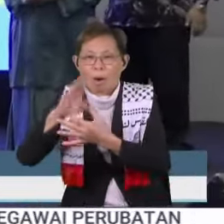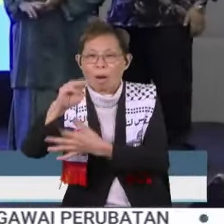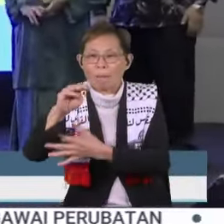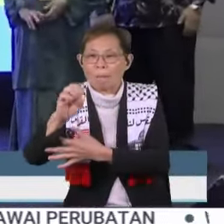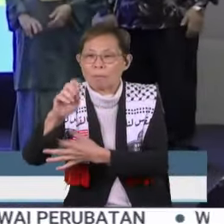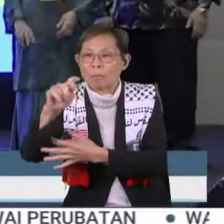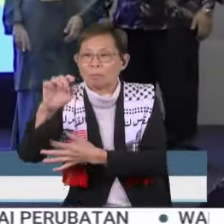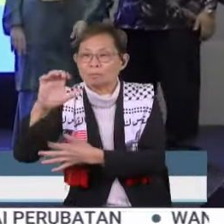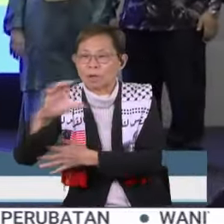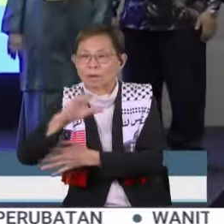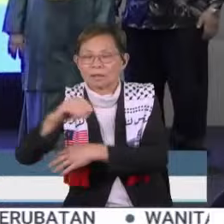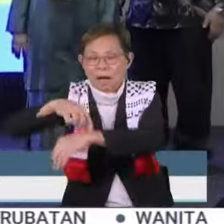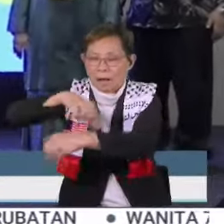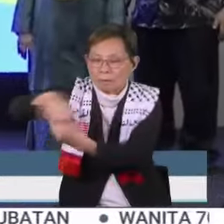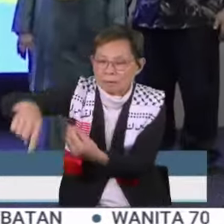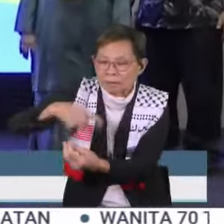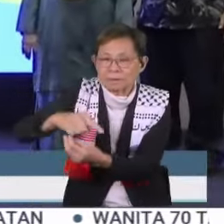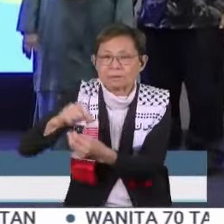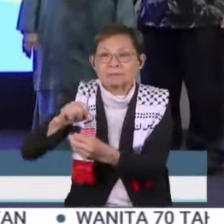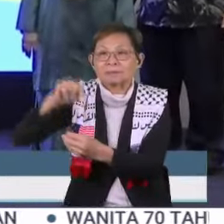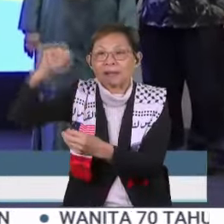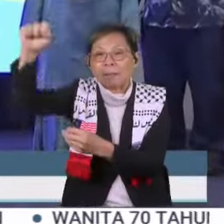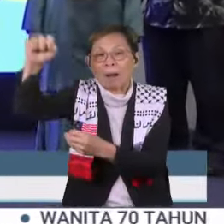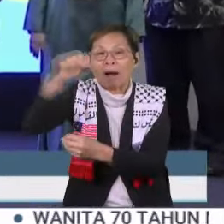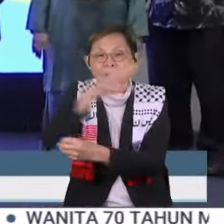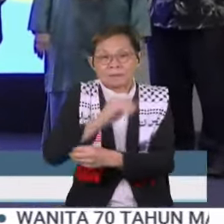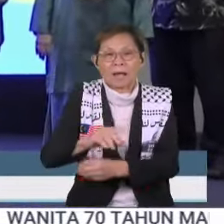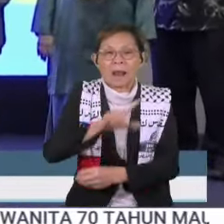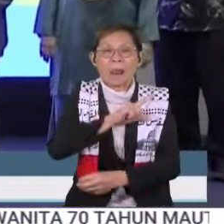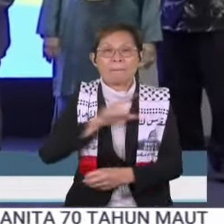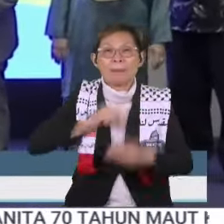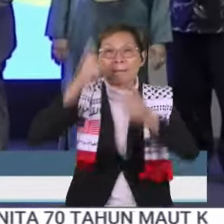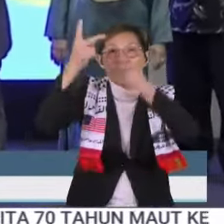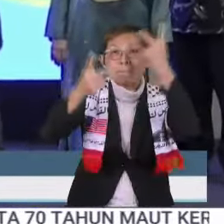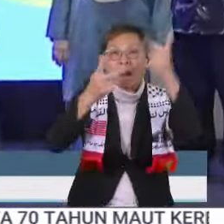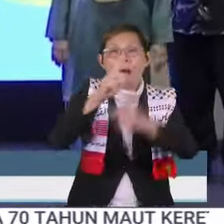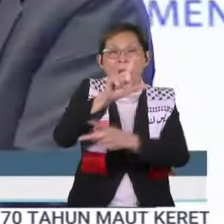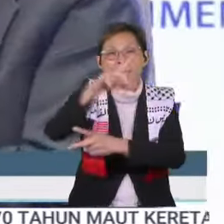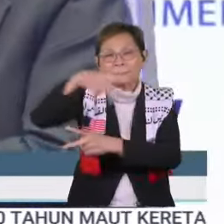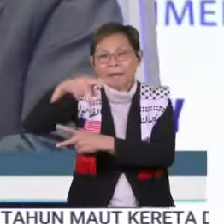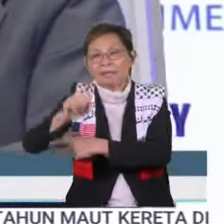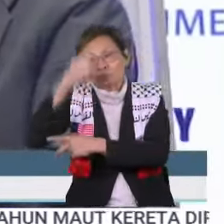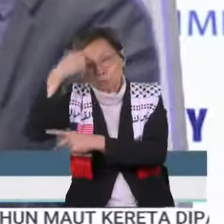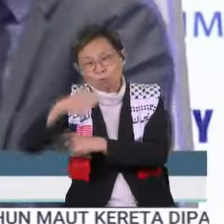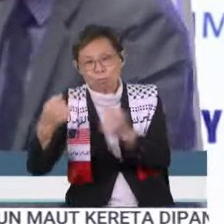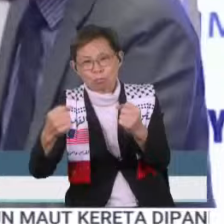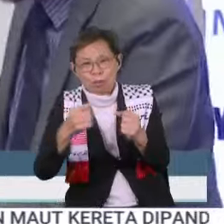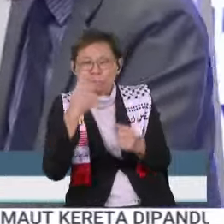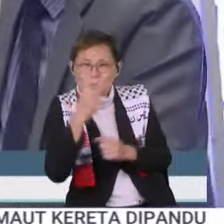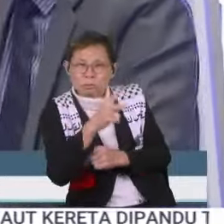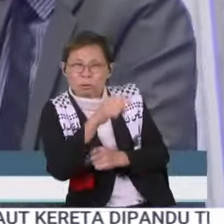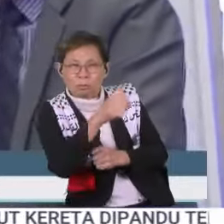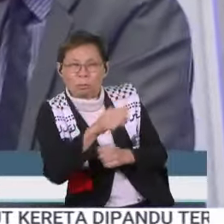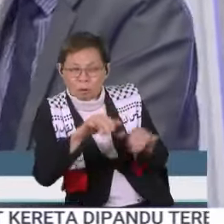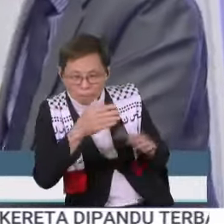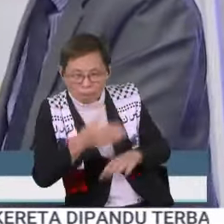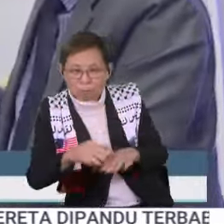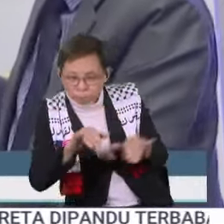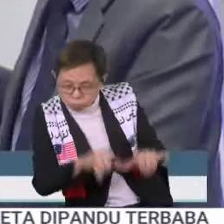Pelancongan Kebudayaan dan Alam Sekitar Sabah KEPKAS dan Lembaga Pelancongan Sabah LPS bagi mengukur perkembangan